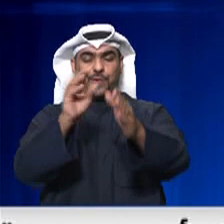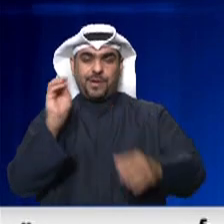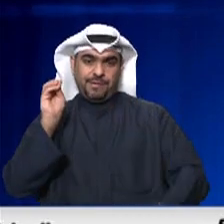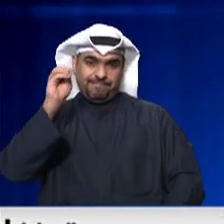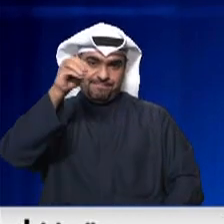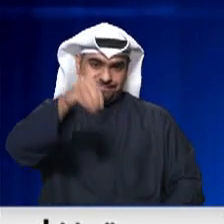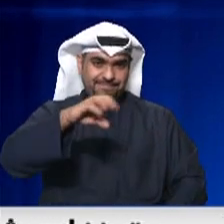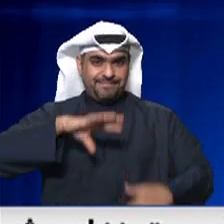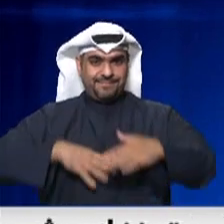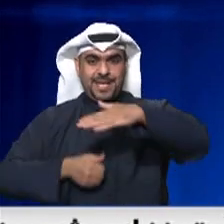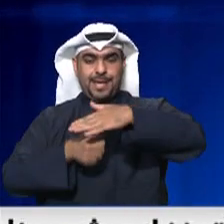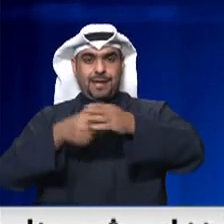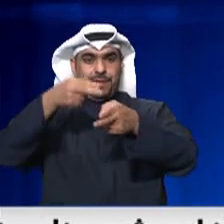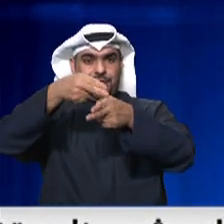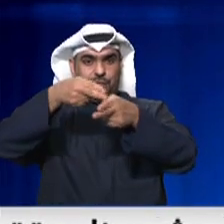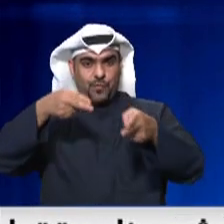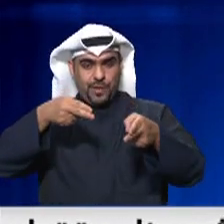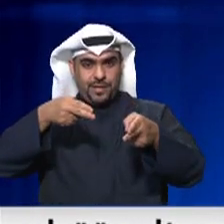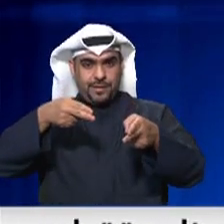توليه